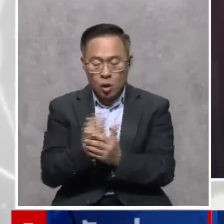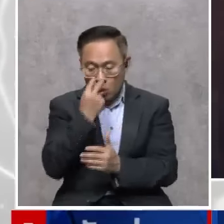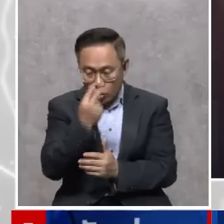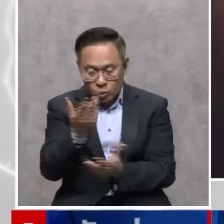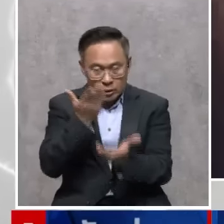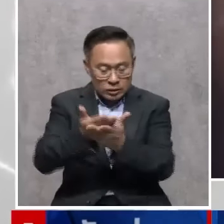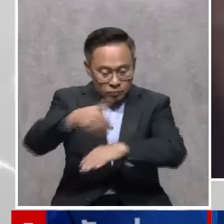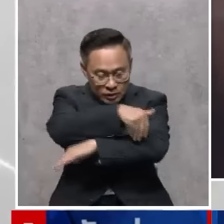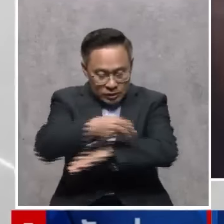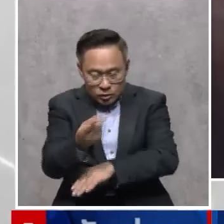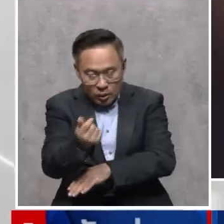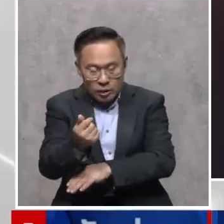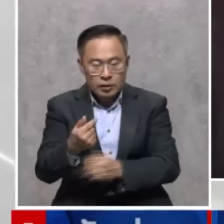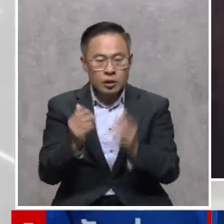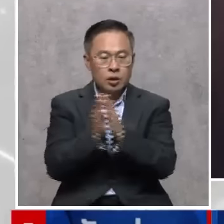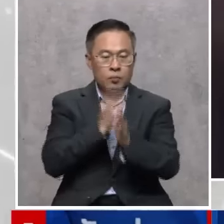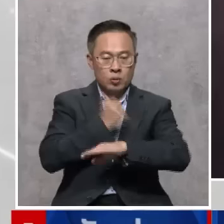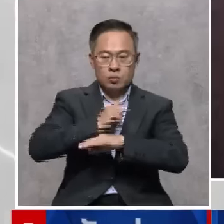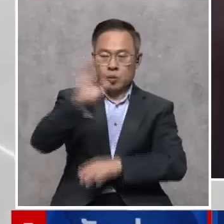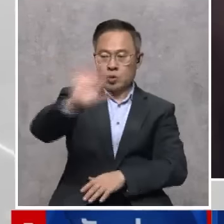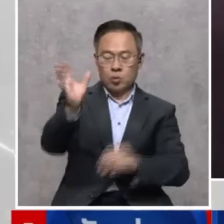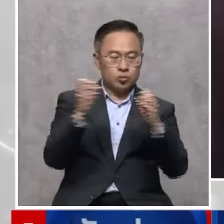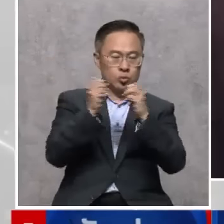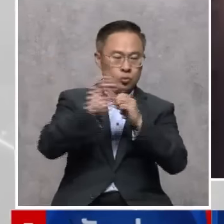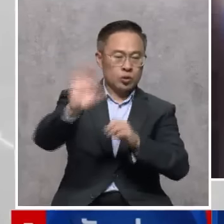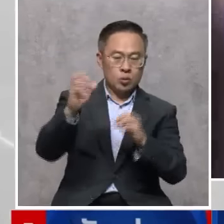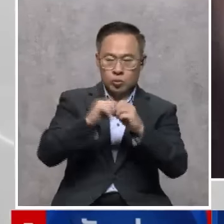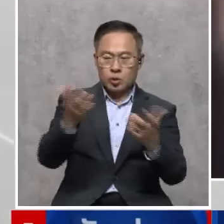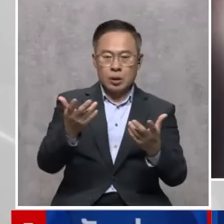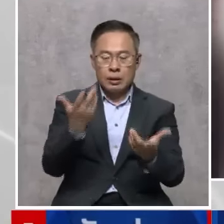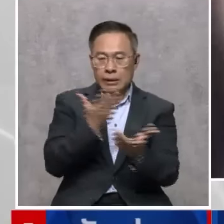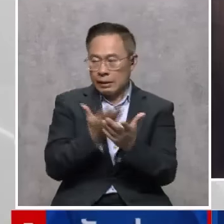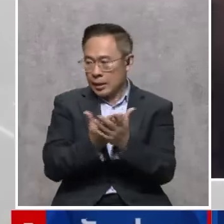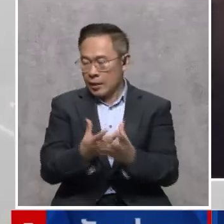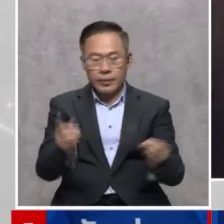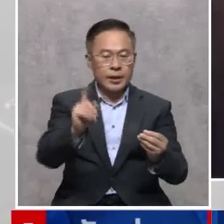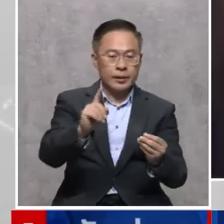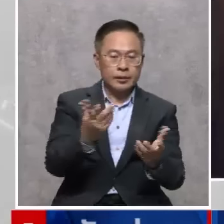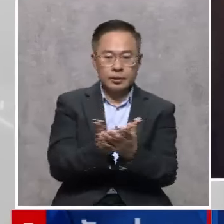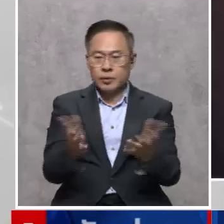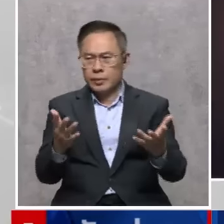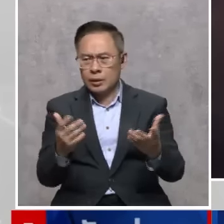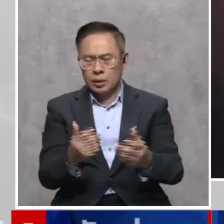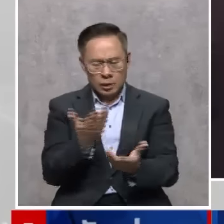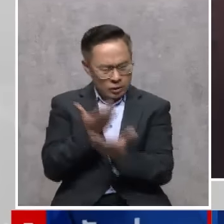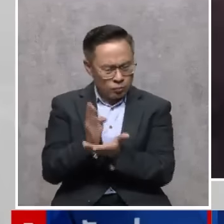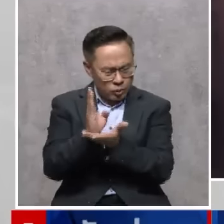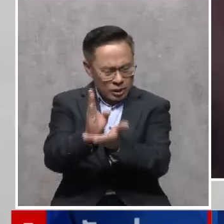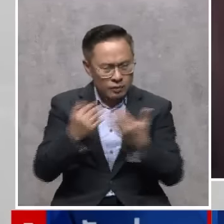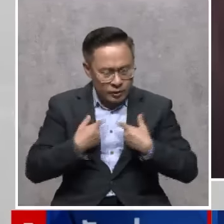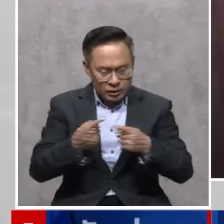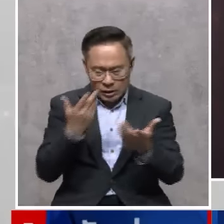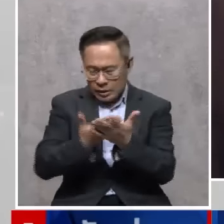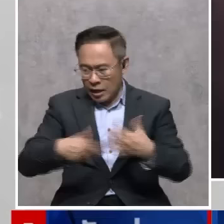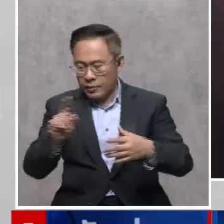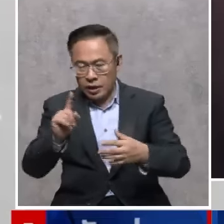าติโยมเอาเงินบริจาคพอจะถึงเวลาต้องใช้จ่ายเงินที่เกี่ยวข้องกับวัดก็ไม่มีเงินเลยค่ะแล้วพอไปถาม